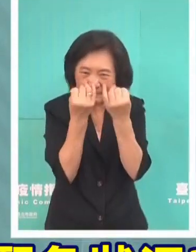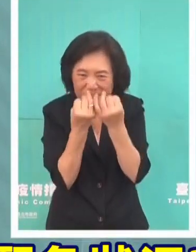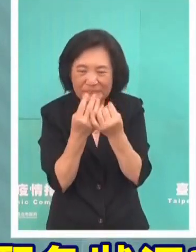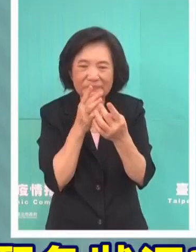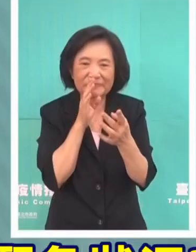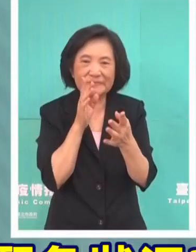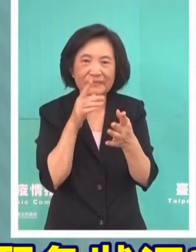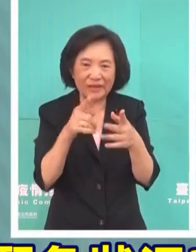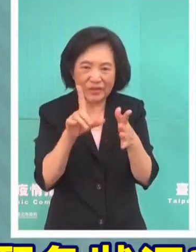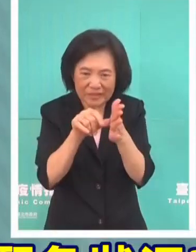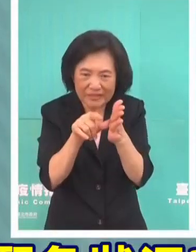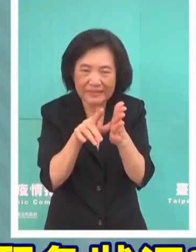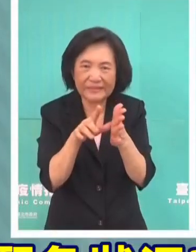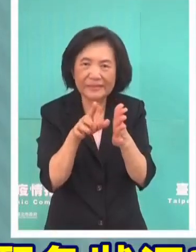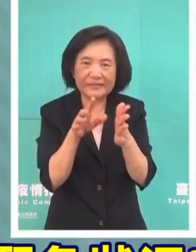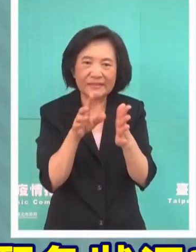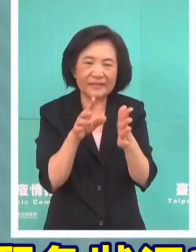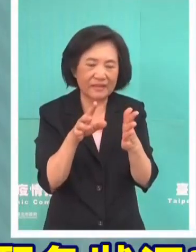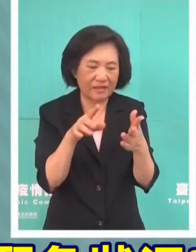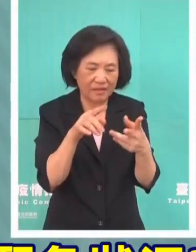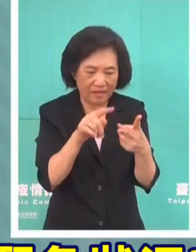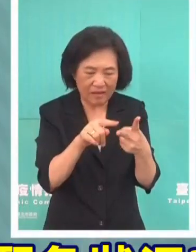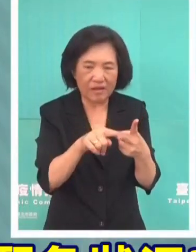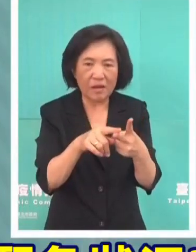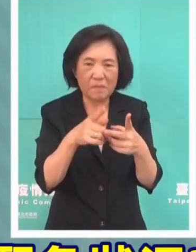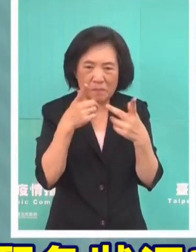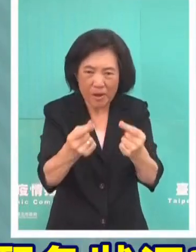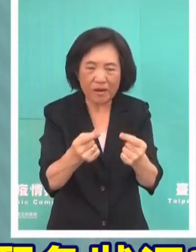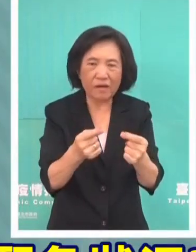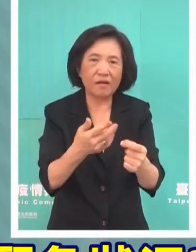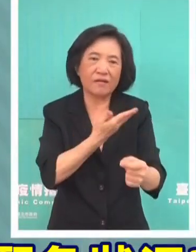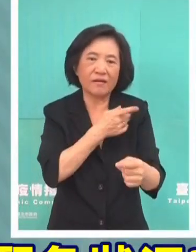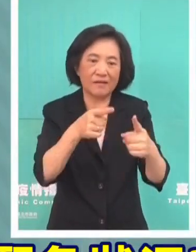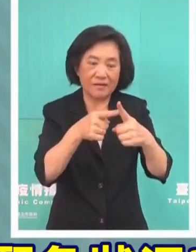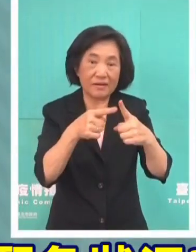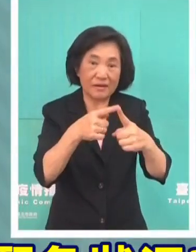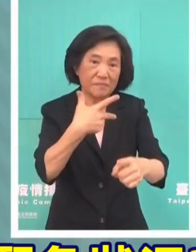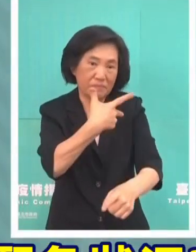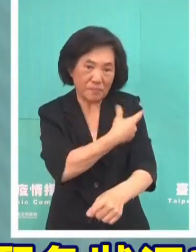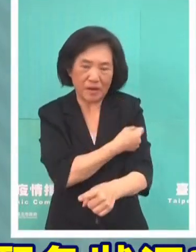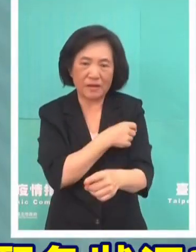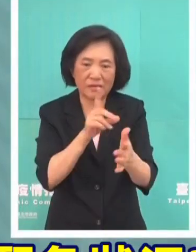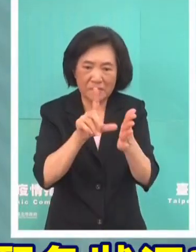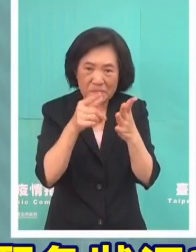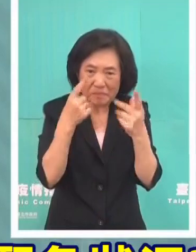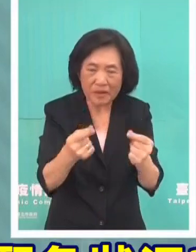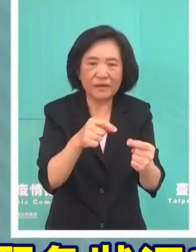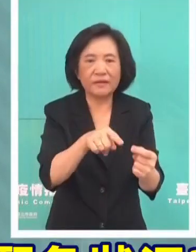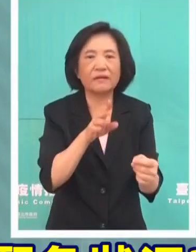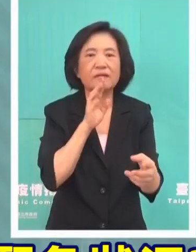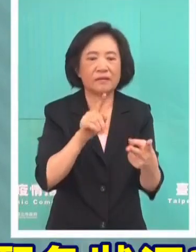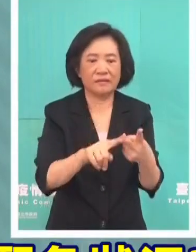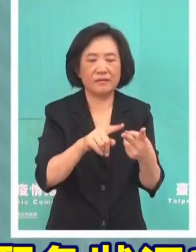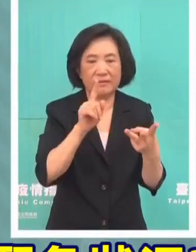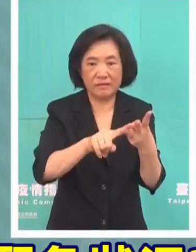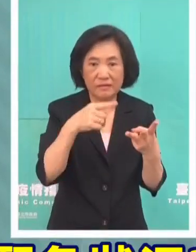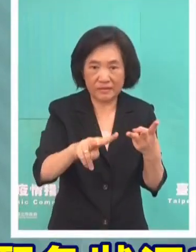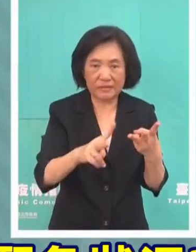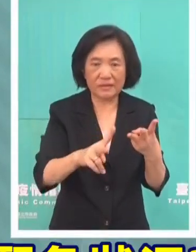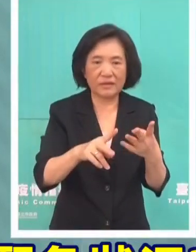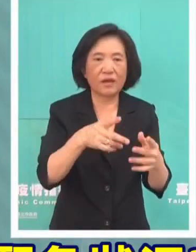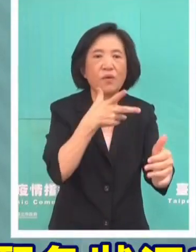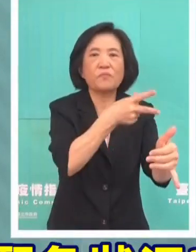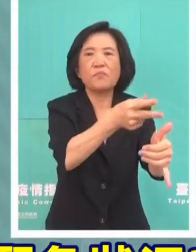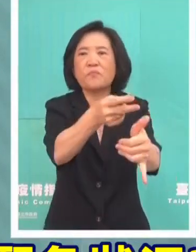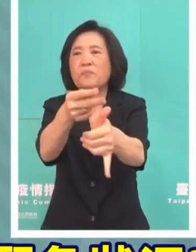啊，还有这个时间点。那找出一个最适当的一个 formula 以后，你知道哈？那最后才大规模